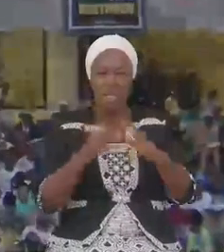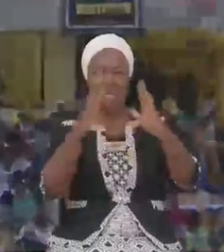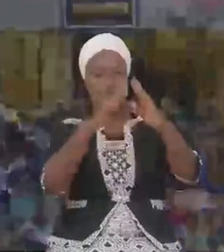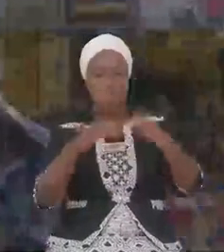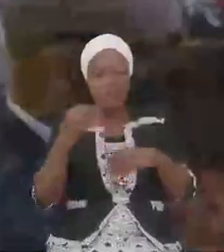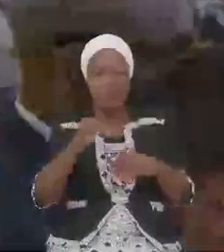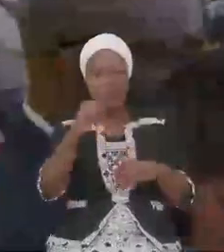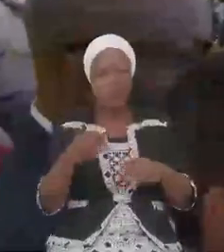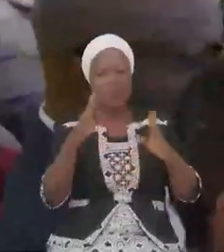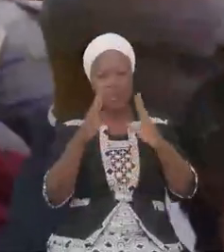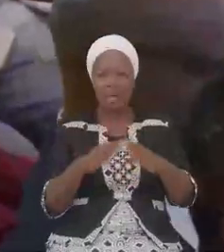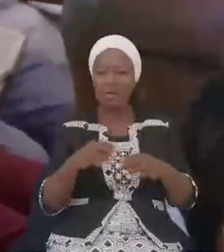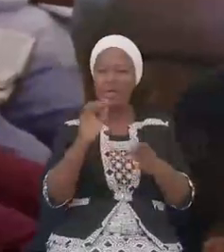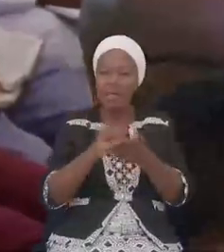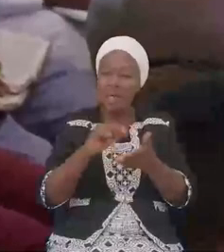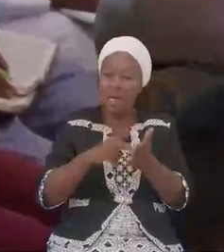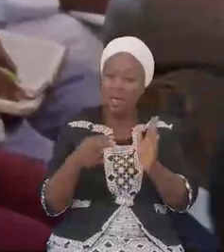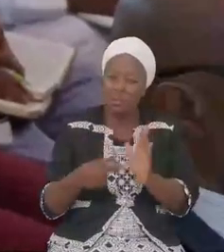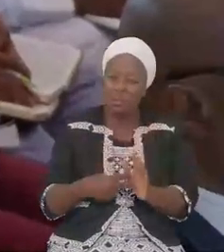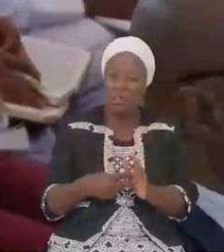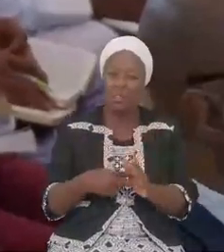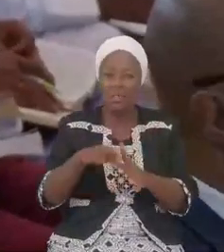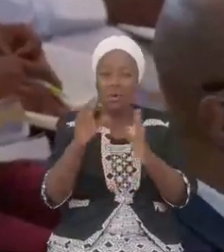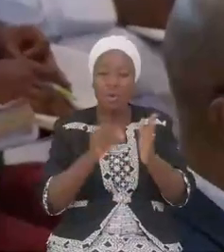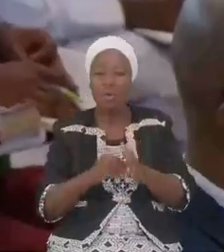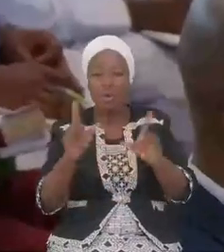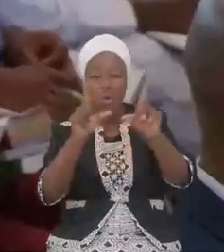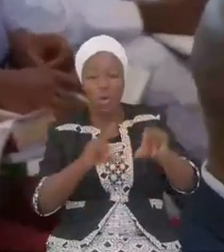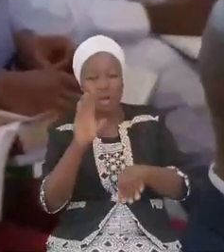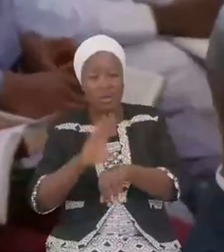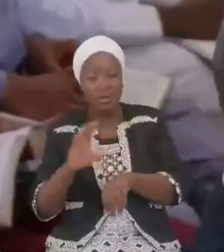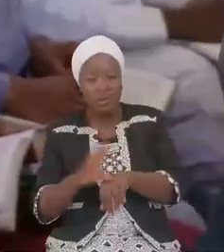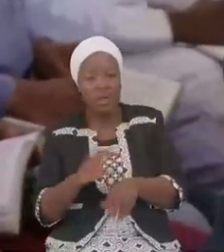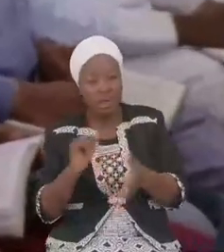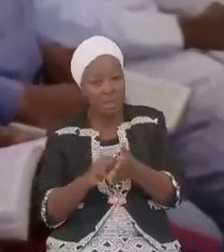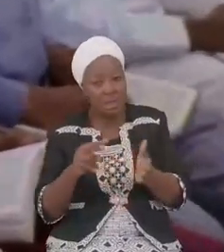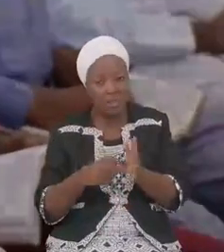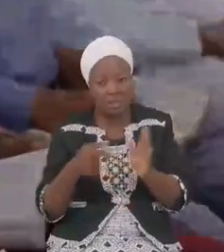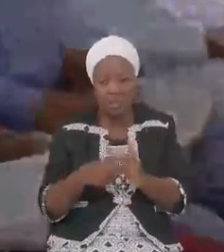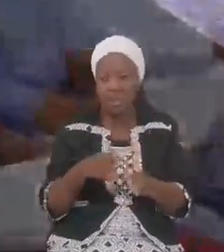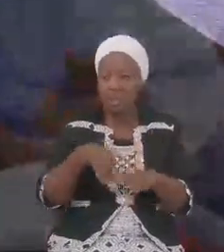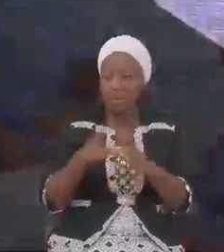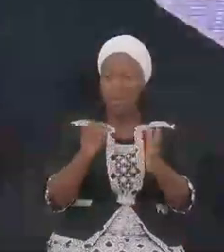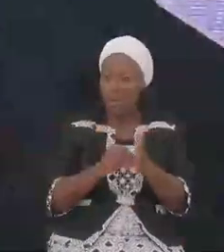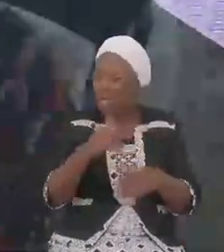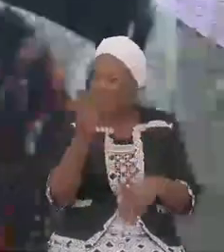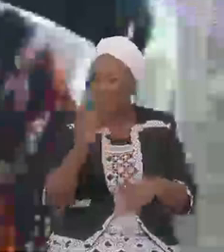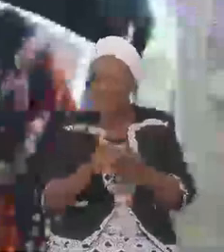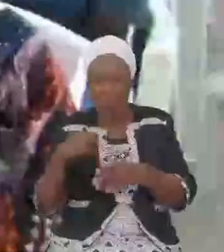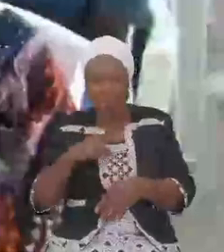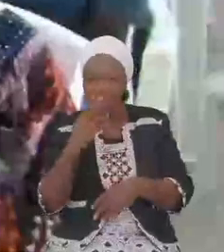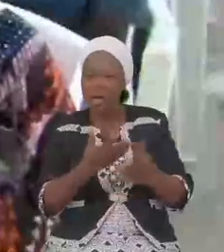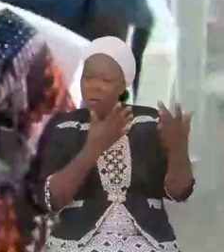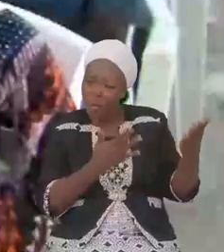cela veut dire que dans votre église locale, cela veut dire que ici où nous sommes, Cela veut dire que partout où nous nous trouvons,